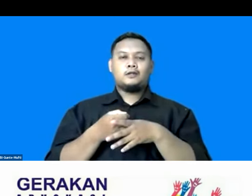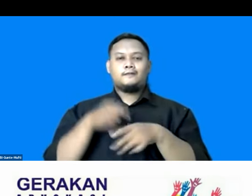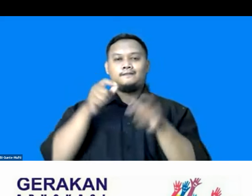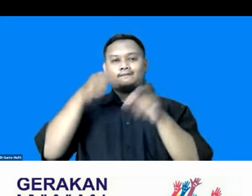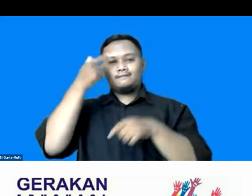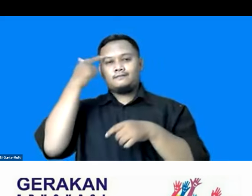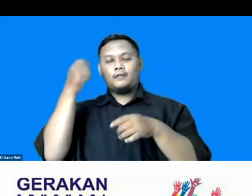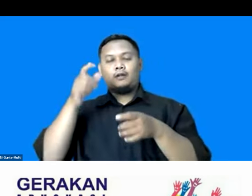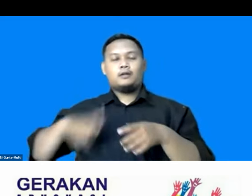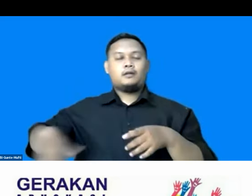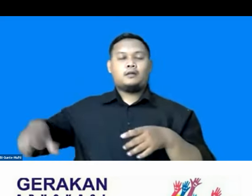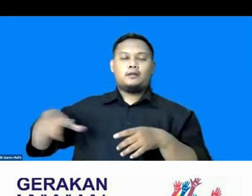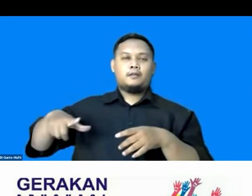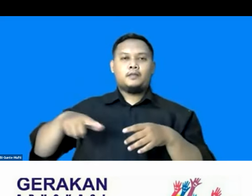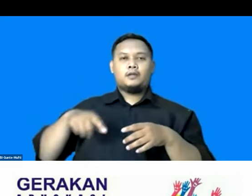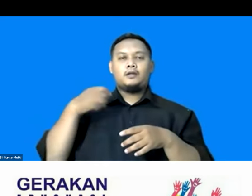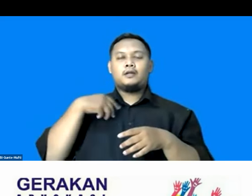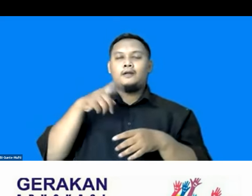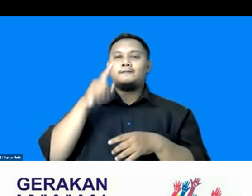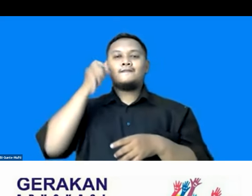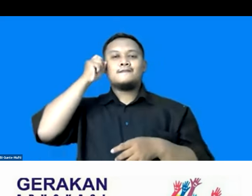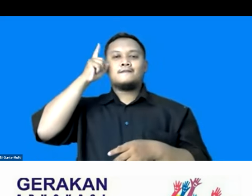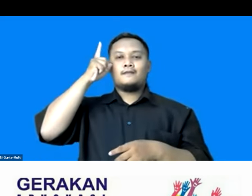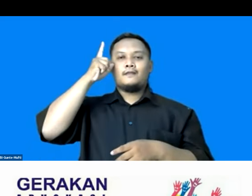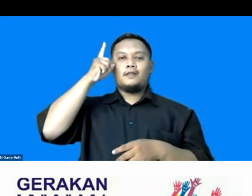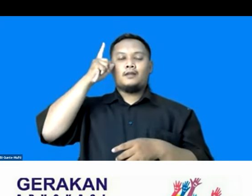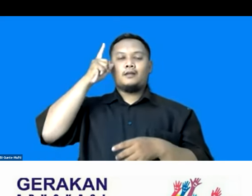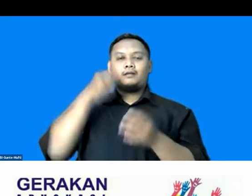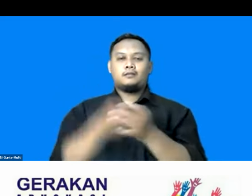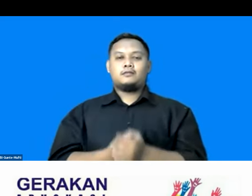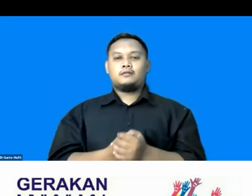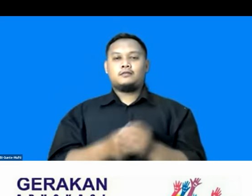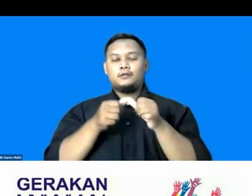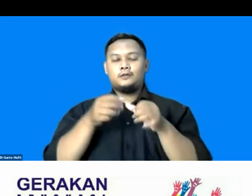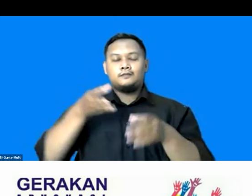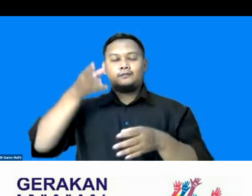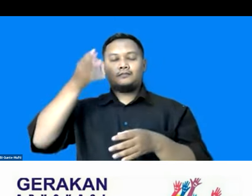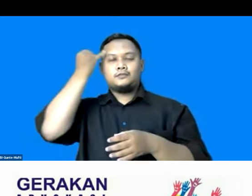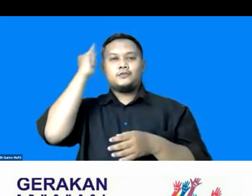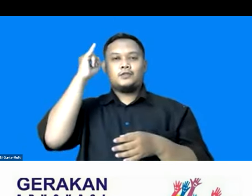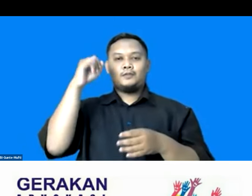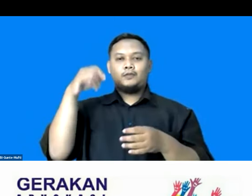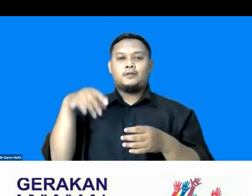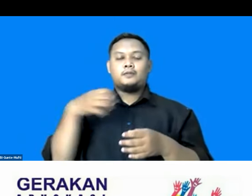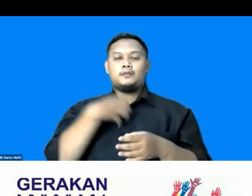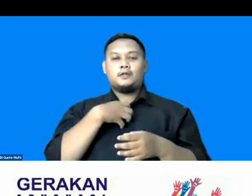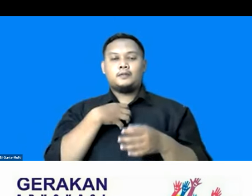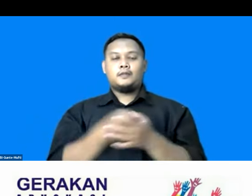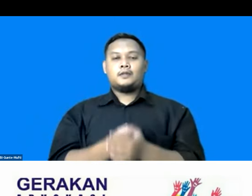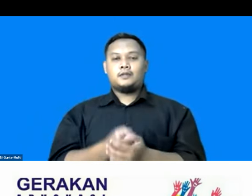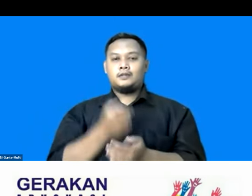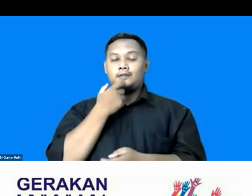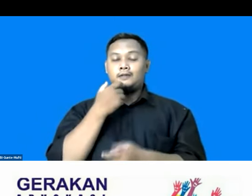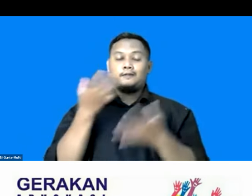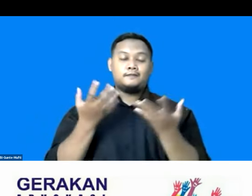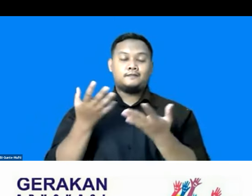di lapangan, memiliki suatu kesadaran dan pengetahuan yang dan sependapat mengenai bagaimana